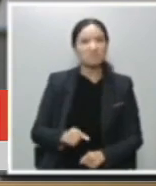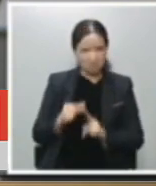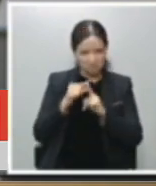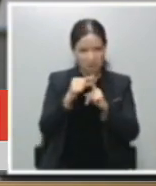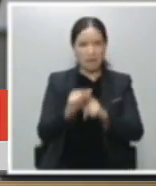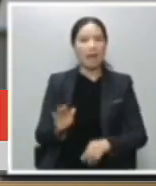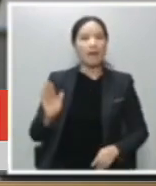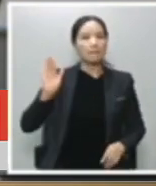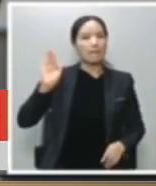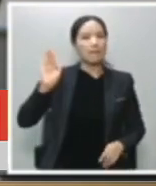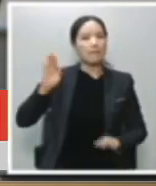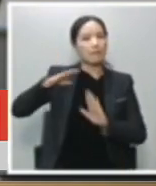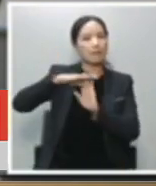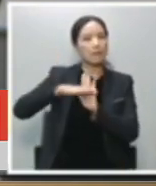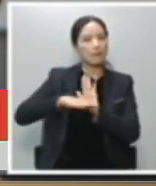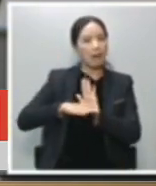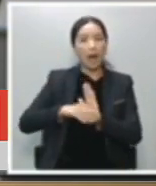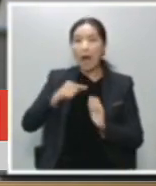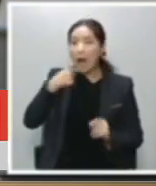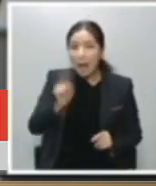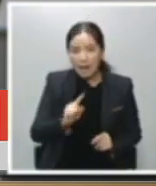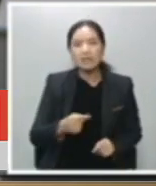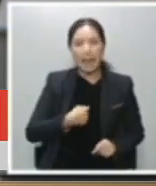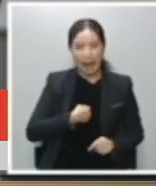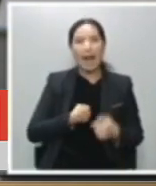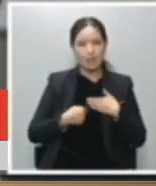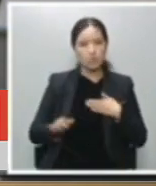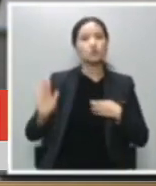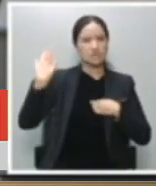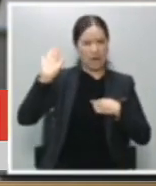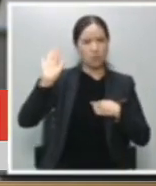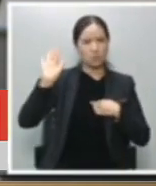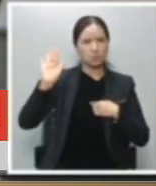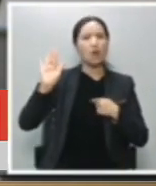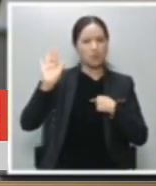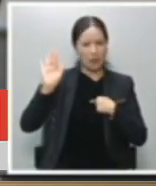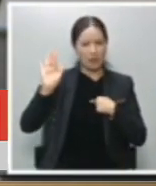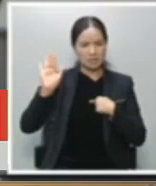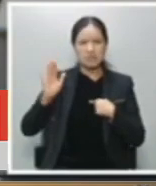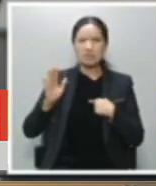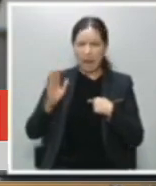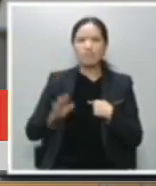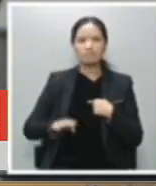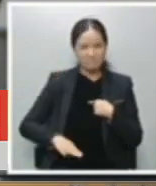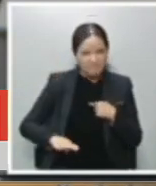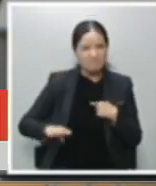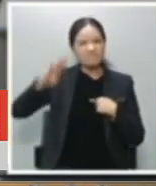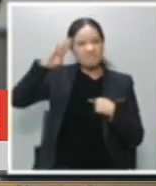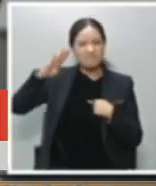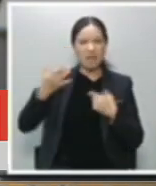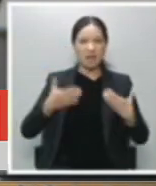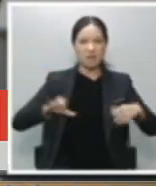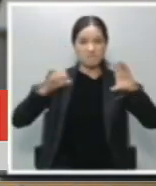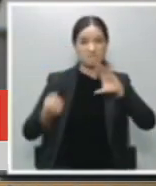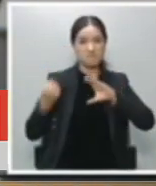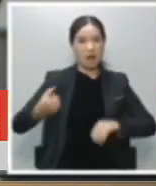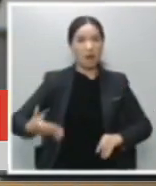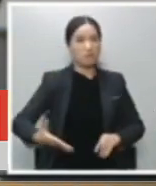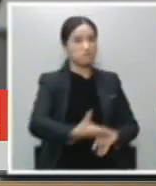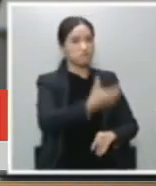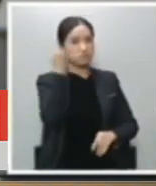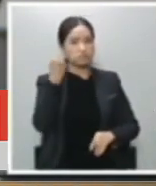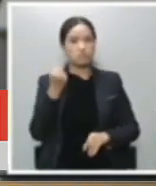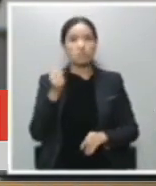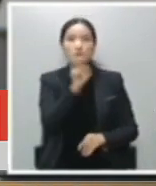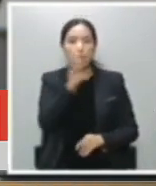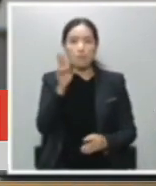ข้อหนึ่งว่าข้าพระพุทธเจ้าจะไม่ทำการปฏิวัติรัฐประหารการปกครองระบอบประชา